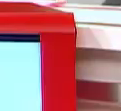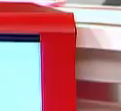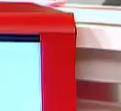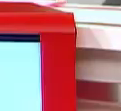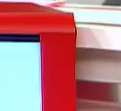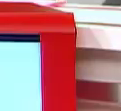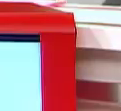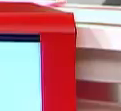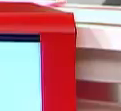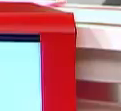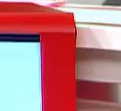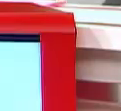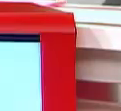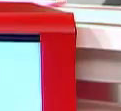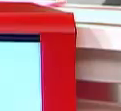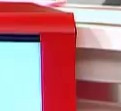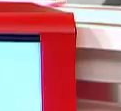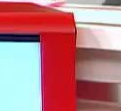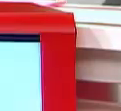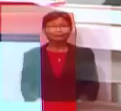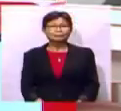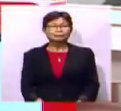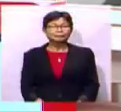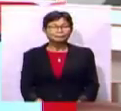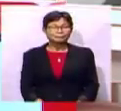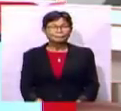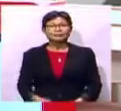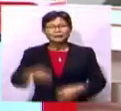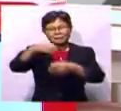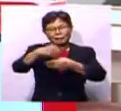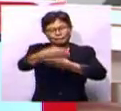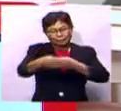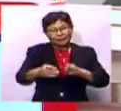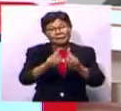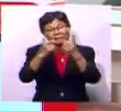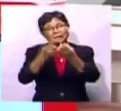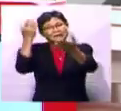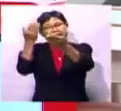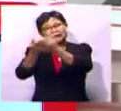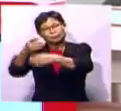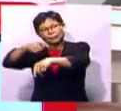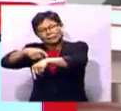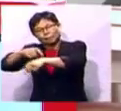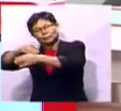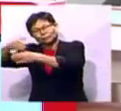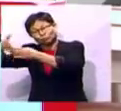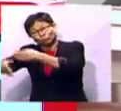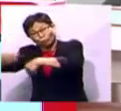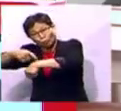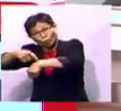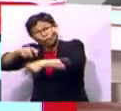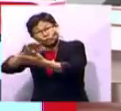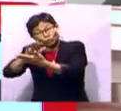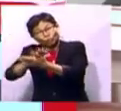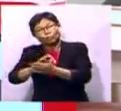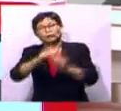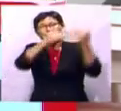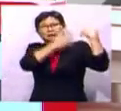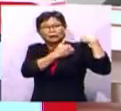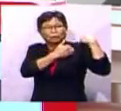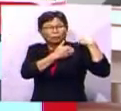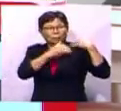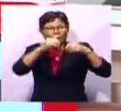Guru adalah ejen perubahan. Dari dalam bilik darjah hingga tamat waktu sekolah, tanggungjawab membentuk anak